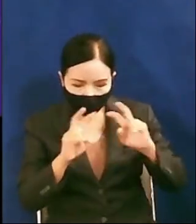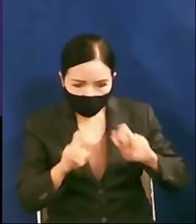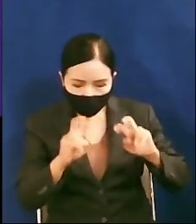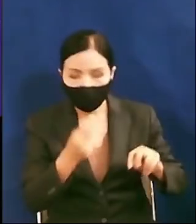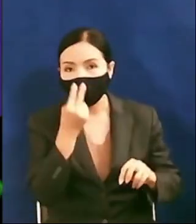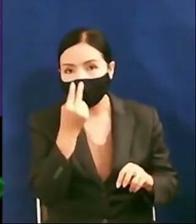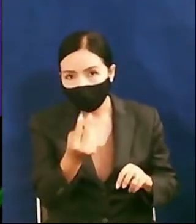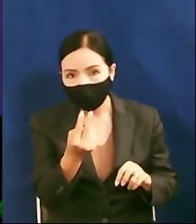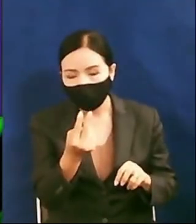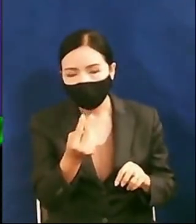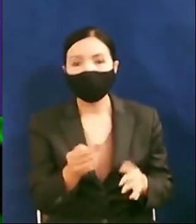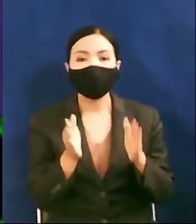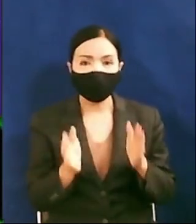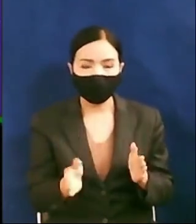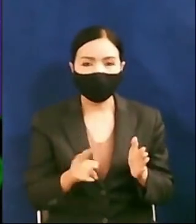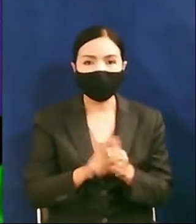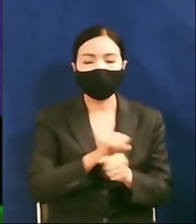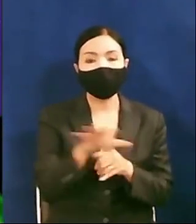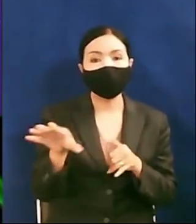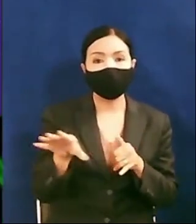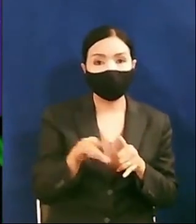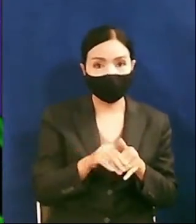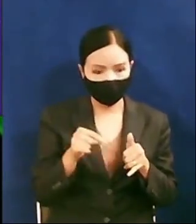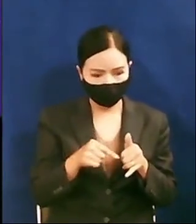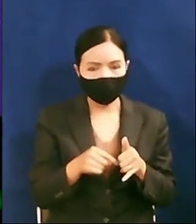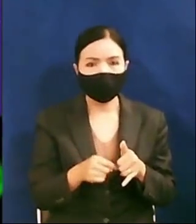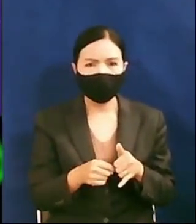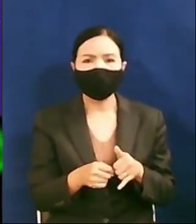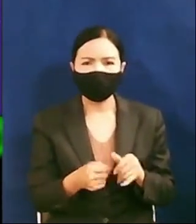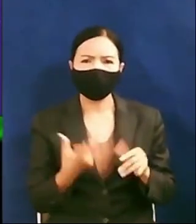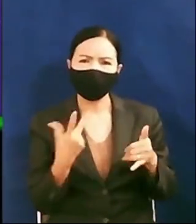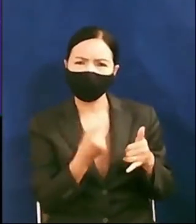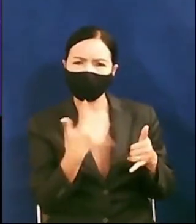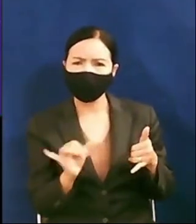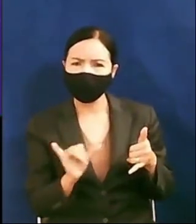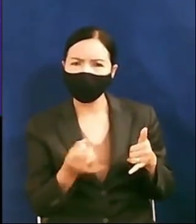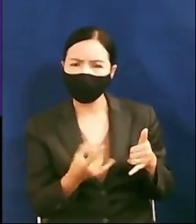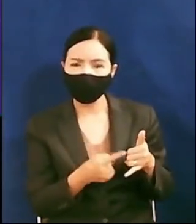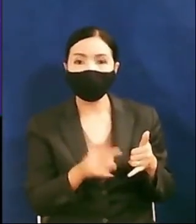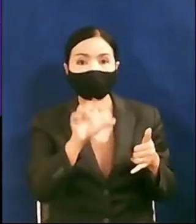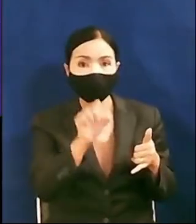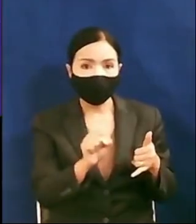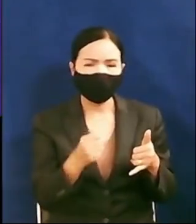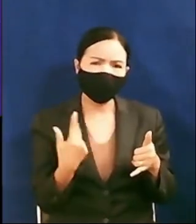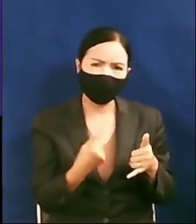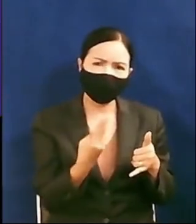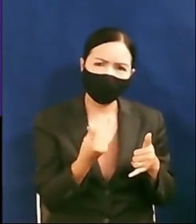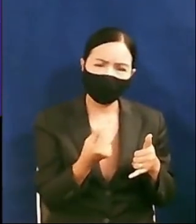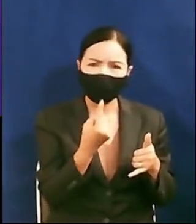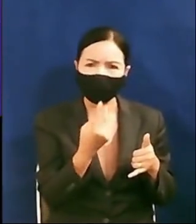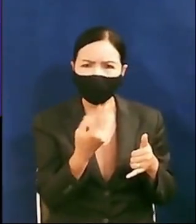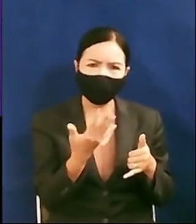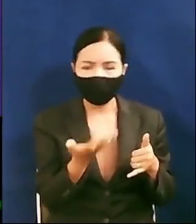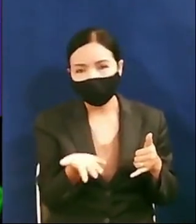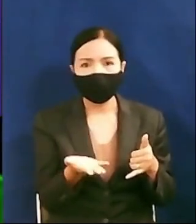าคนที่มีการติดเชื้อนั้นได้รับวัคซีนอะไรบ้างนะครับเป็นวัคซีนซิโนแวคกี่เข็มนะครับห่างจาก